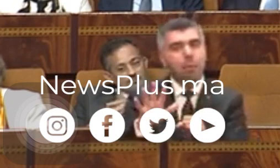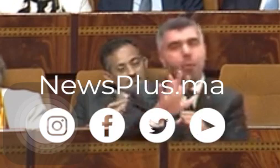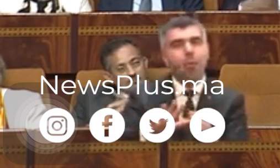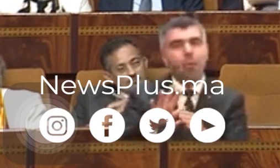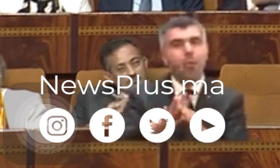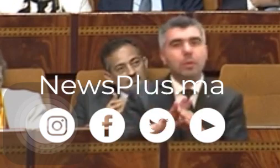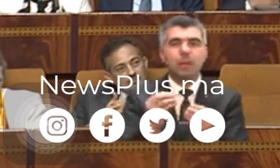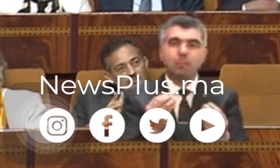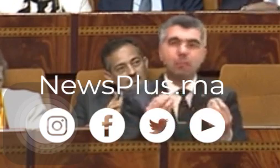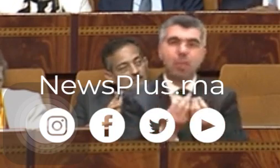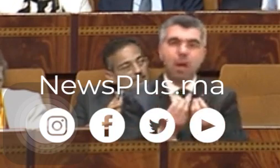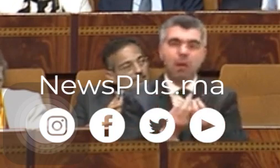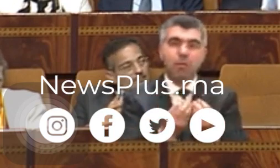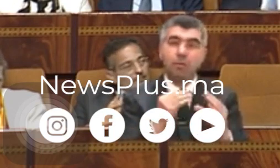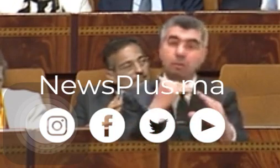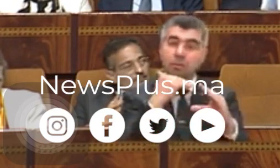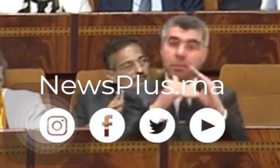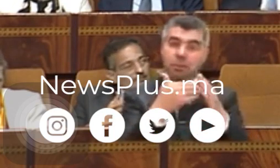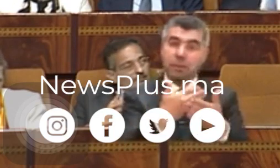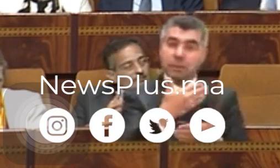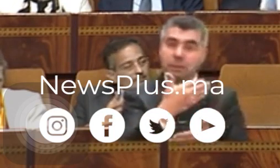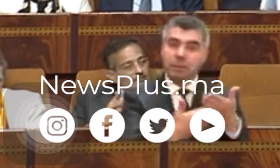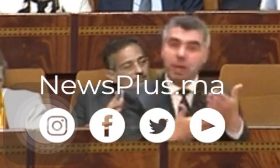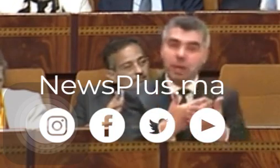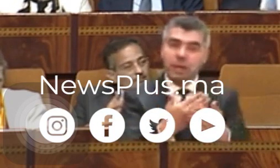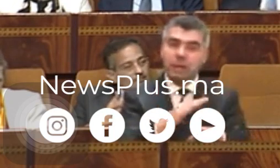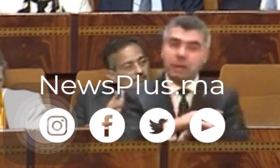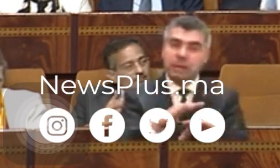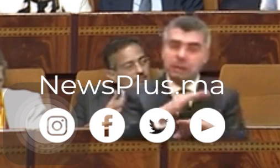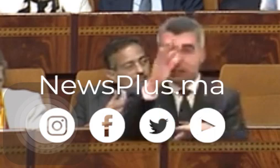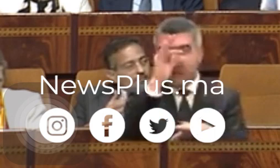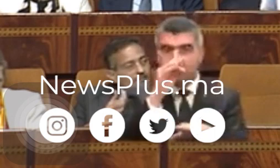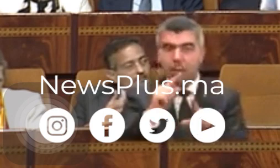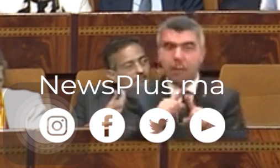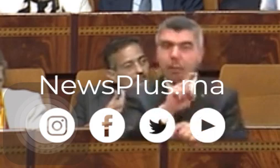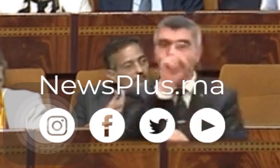وتصل بالرسائل، إذا تصل في ما يخص رسائلهم هذه السياسة اللي خصنا نسألوا فيها الحكومة،